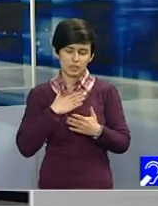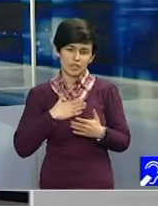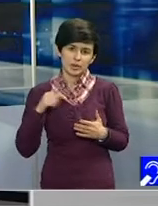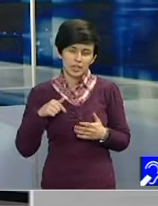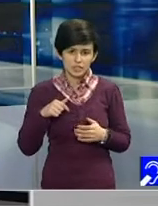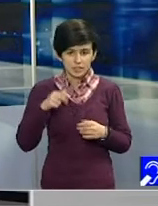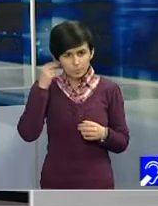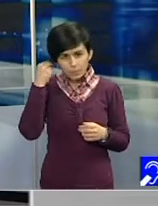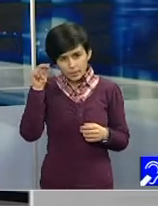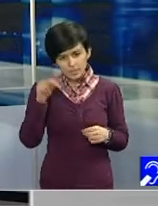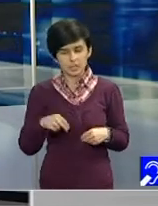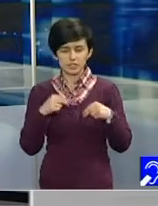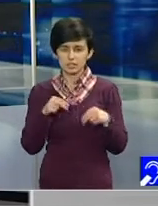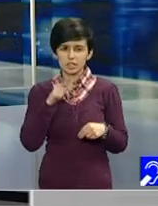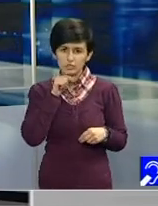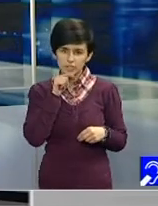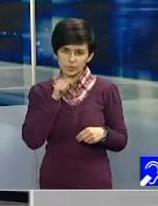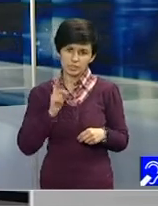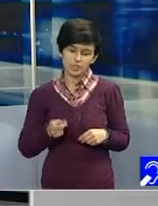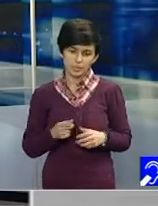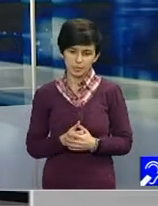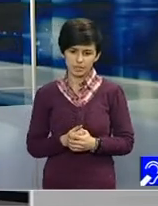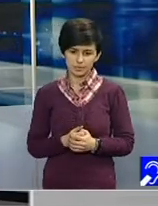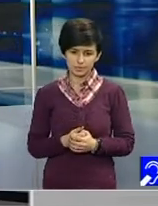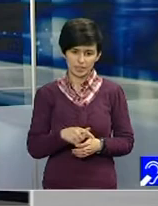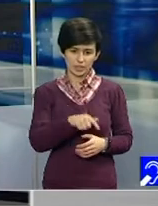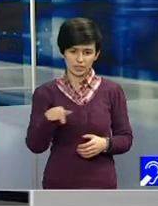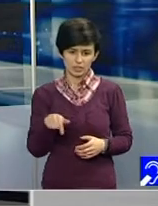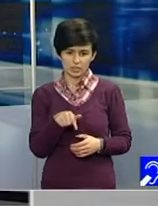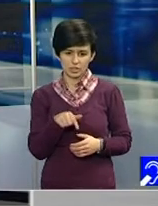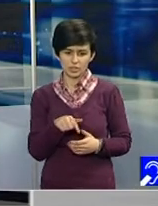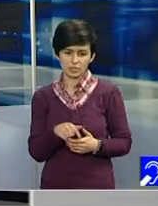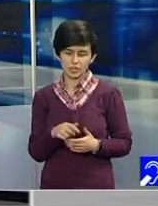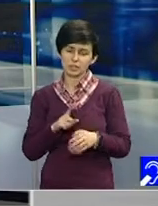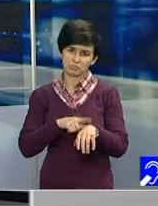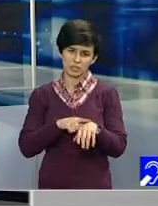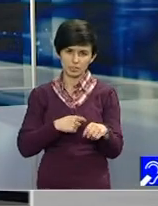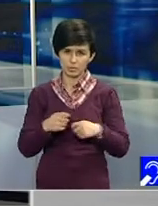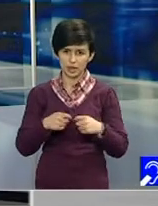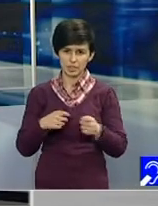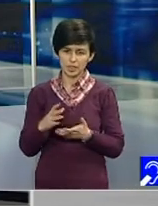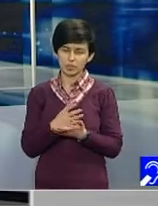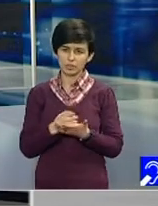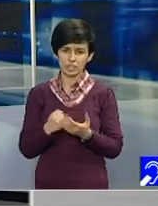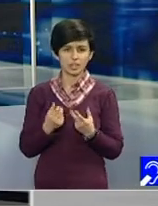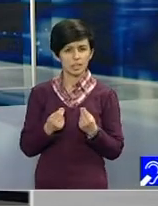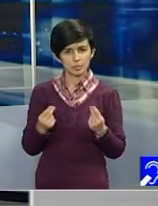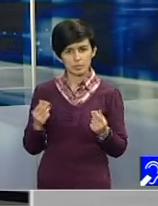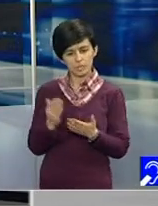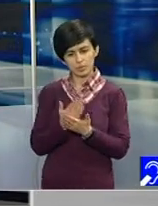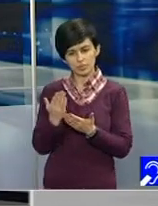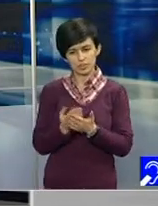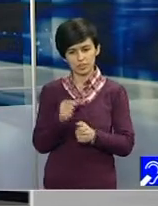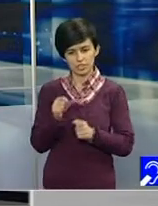unde trebuie și de multe ori în timpul campaniei am atins multe, așa, am strâns multe povești despre succes, pentru că acolo